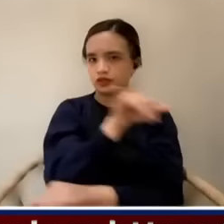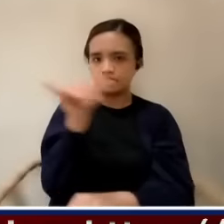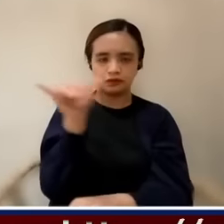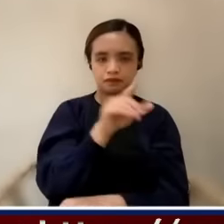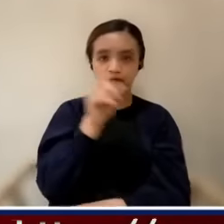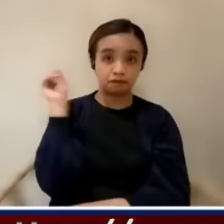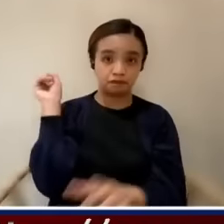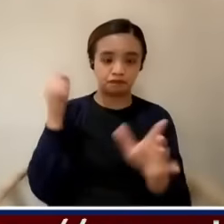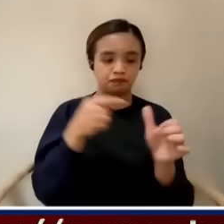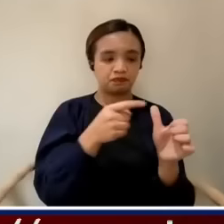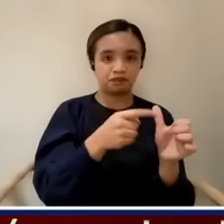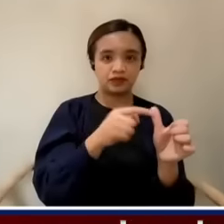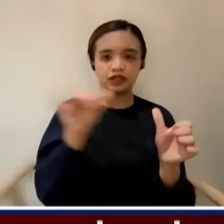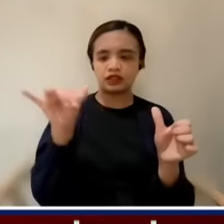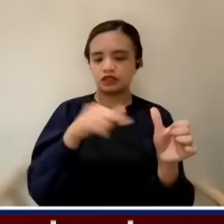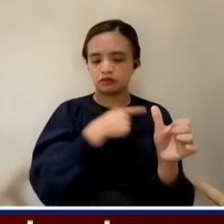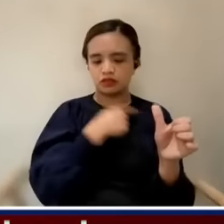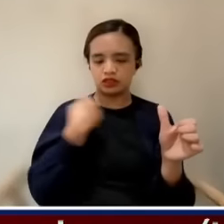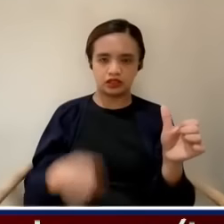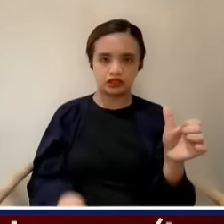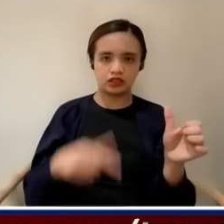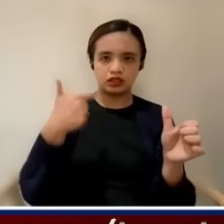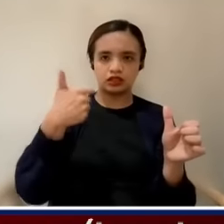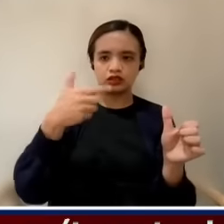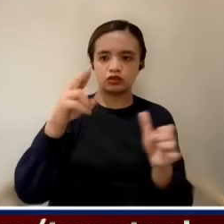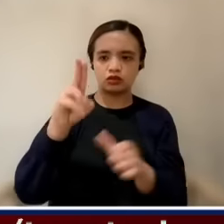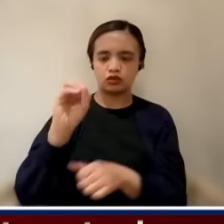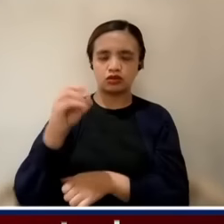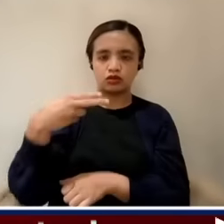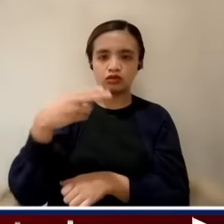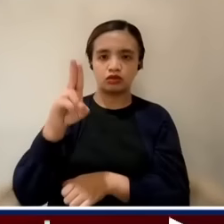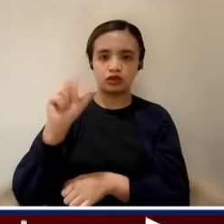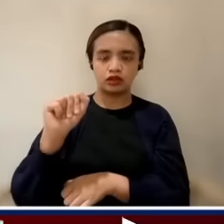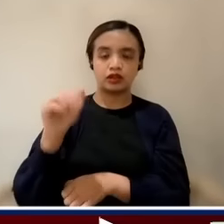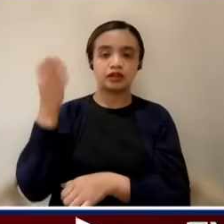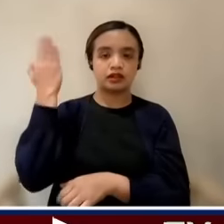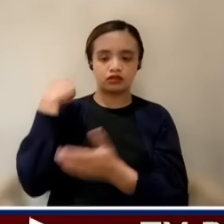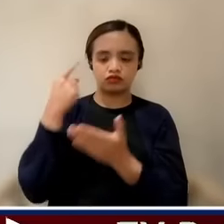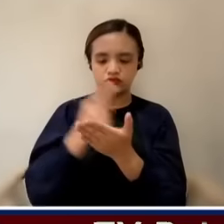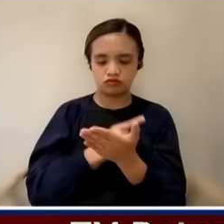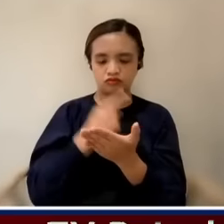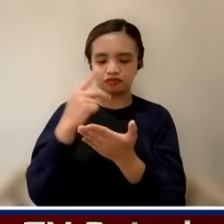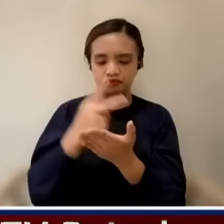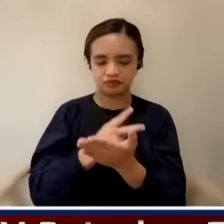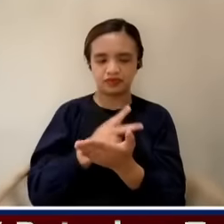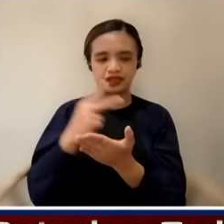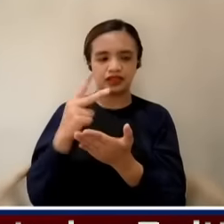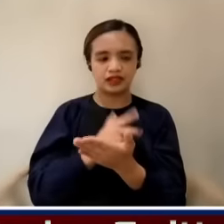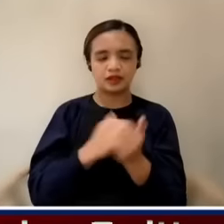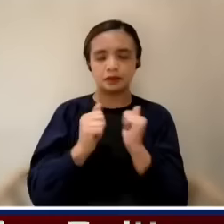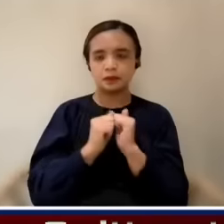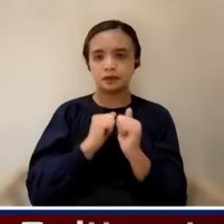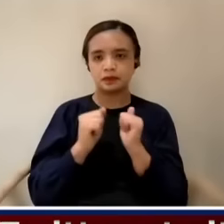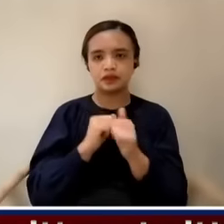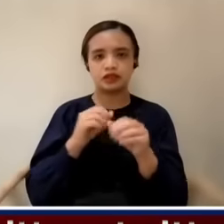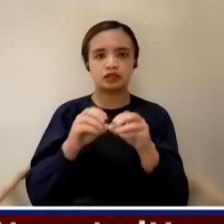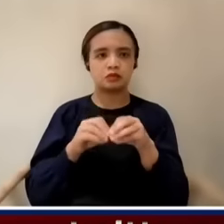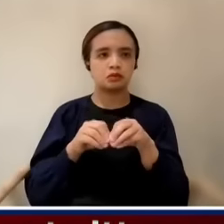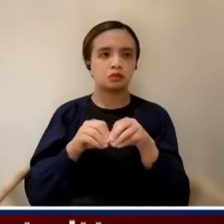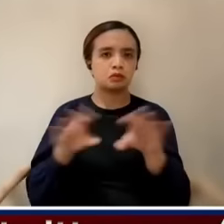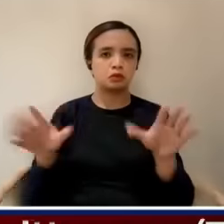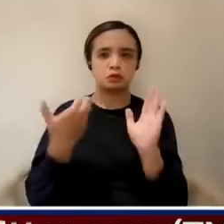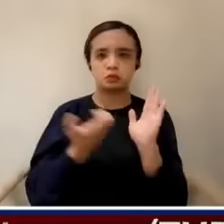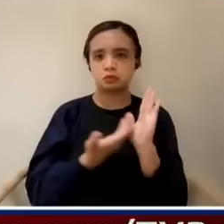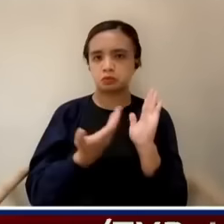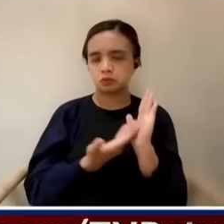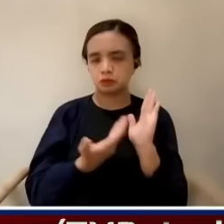Chinese na si Go Hua Ping. Itong mga nakakaraang weeks ay kumbaga kalat-kalat ang mga ebidensya. Until